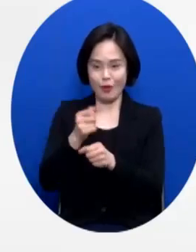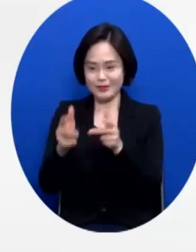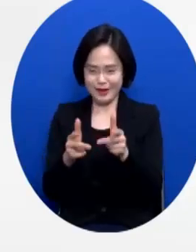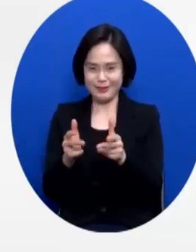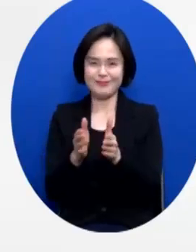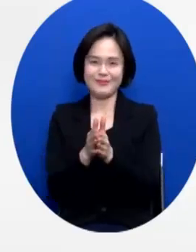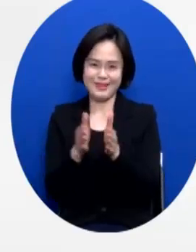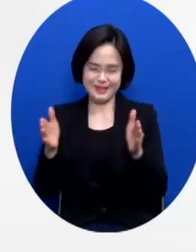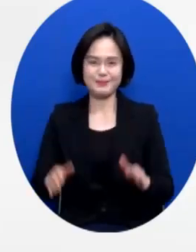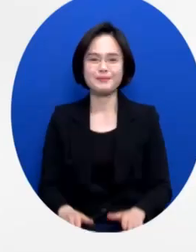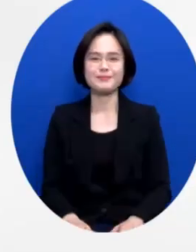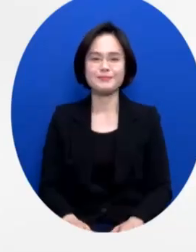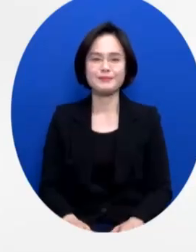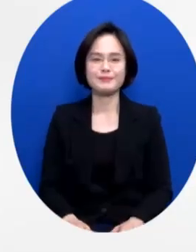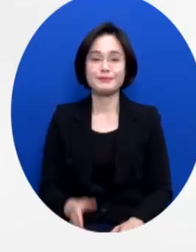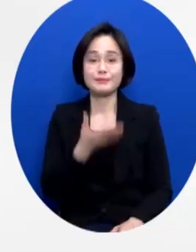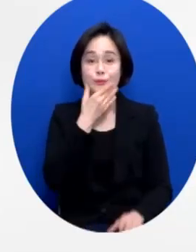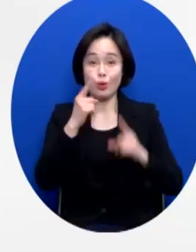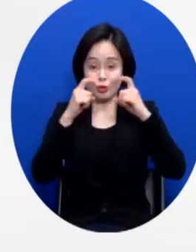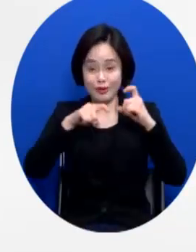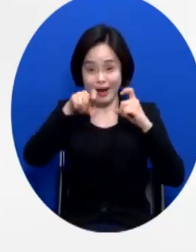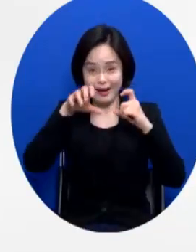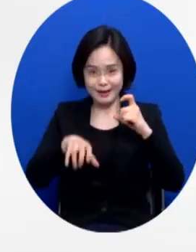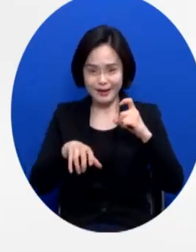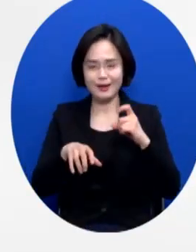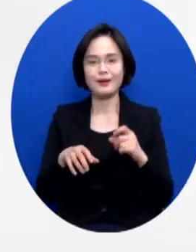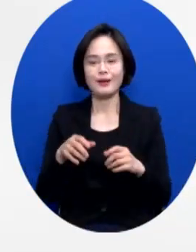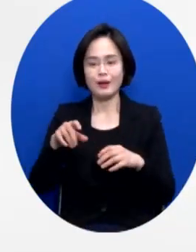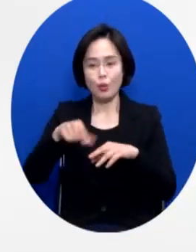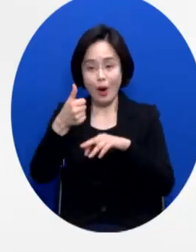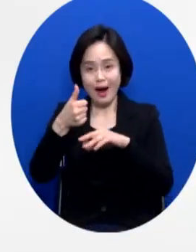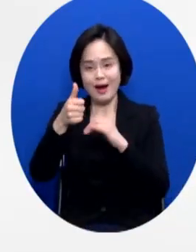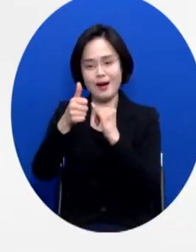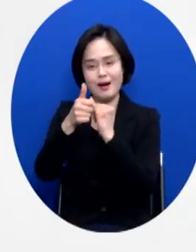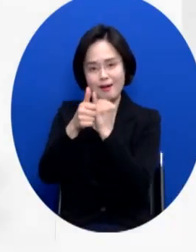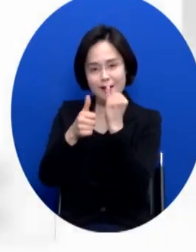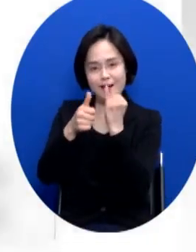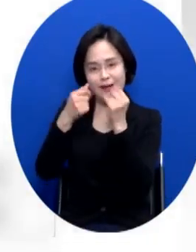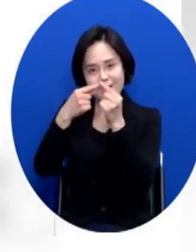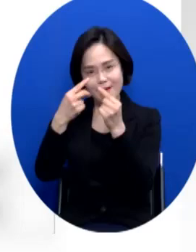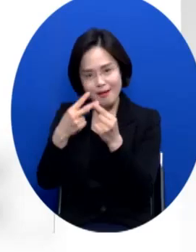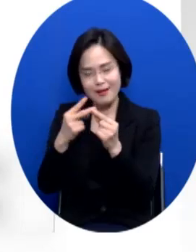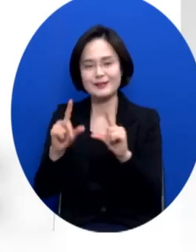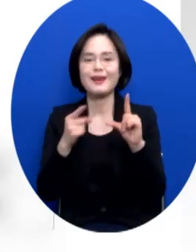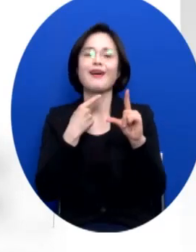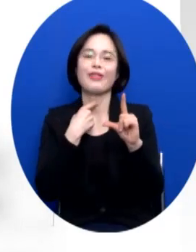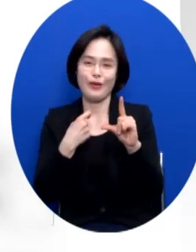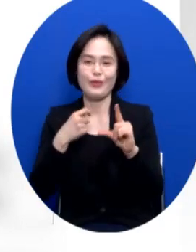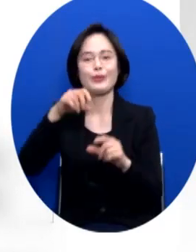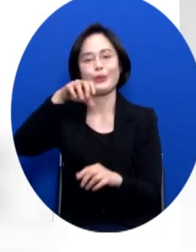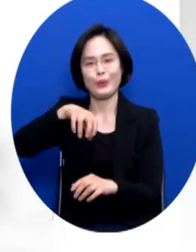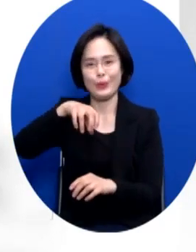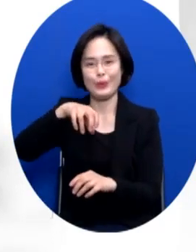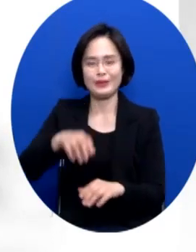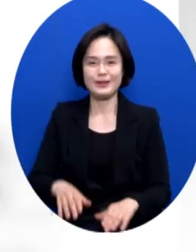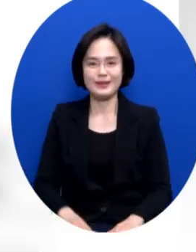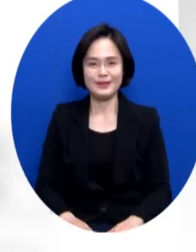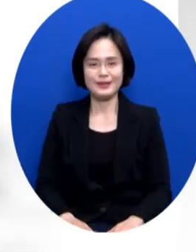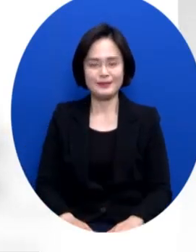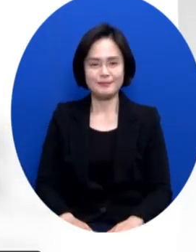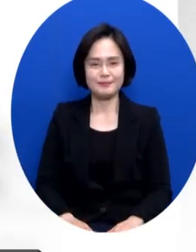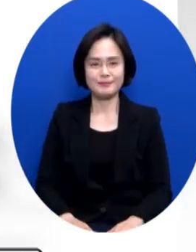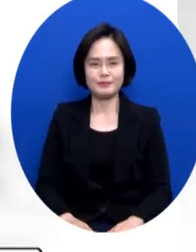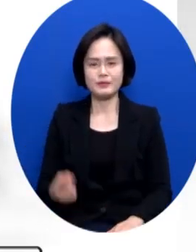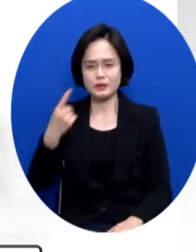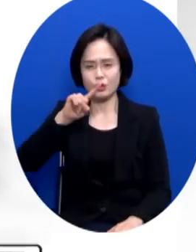영훈당 권역은 빈궁과 후궁의 처소로 사용됐던 영훈당과 주변 행각, 담장 등으로 구성됐으며 1910년